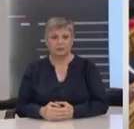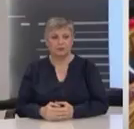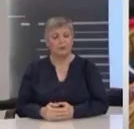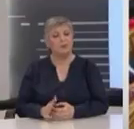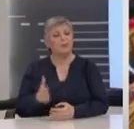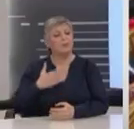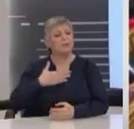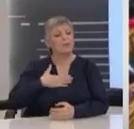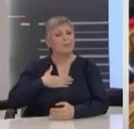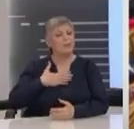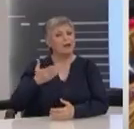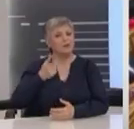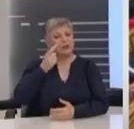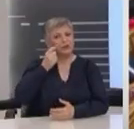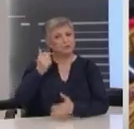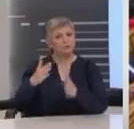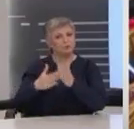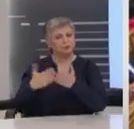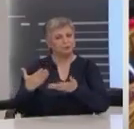Ευχαριστώ, κύριε Πρόεδρε.